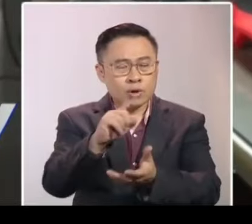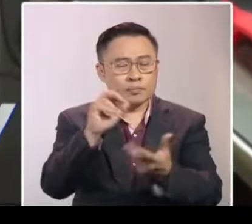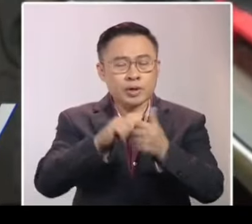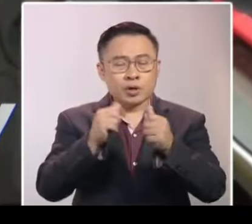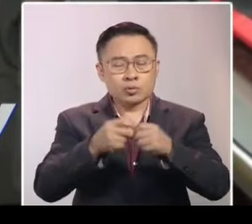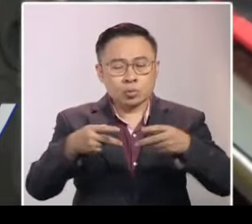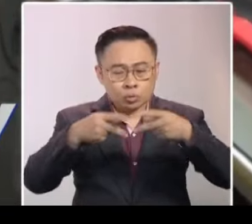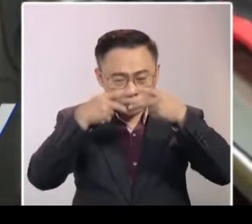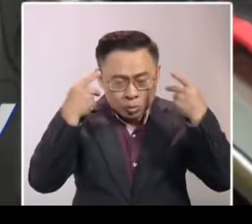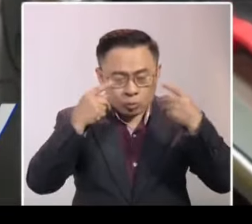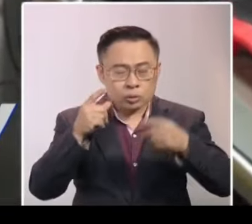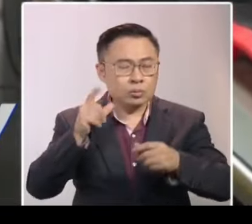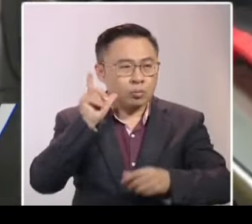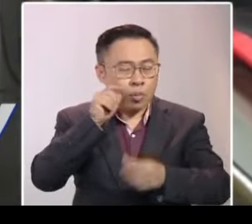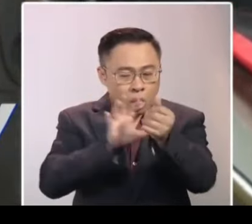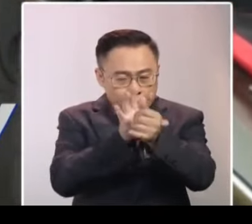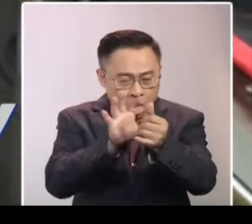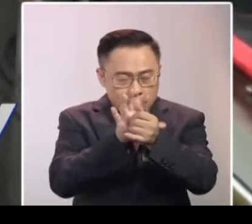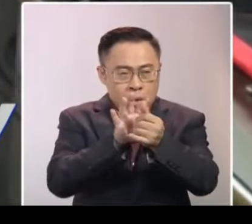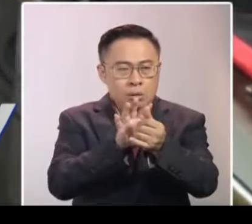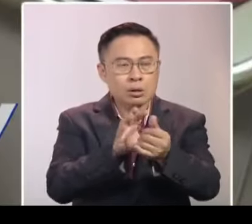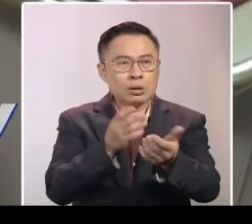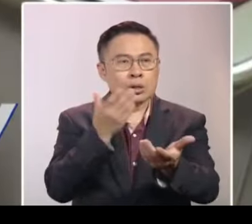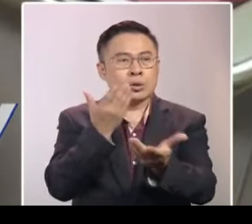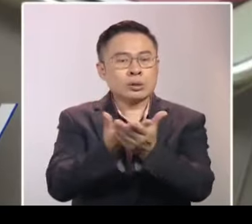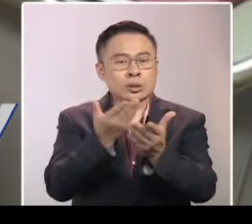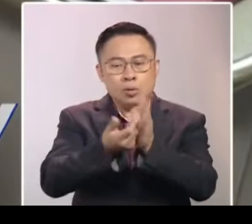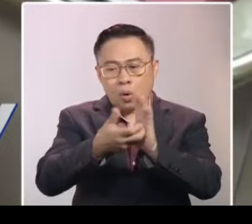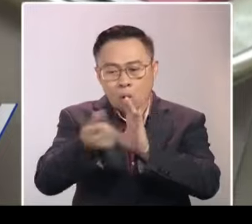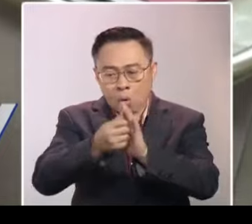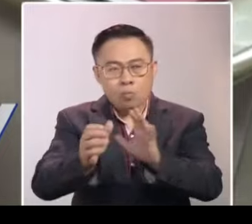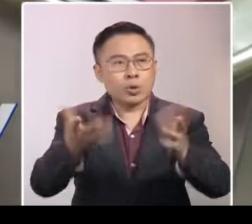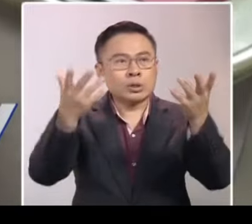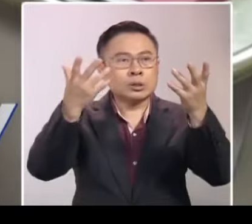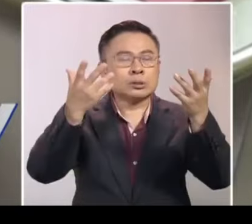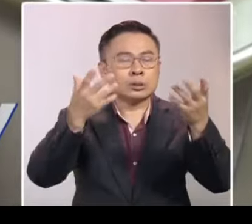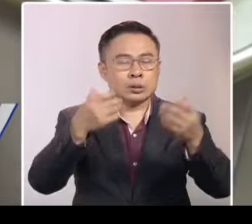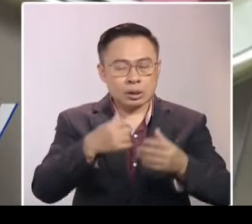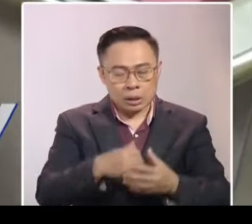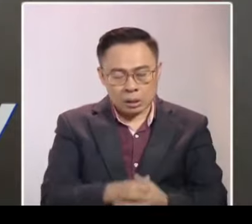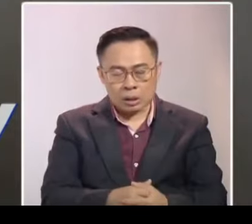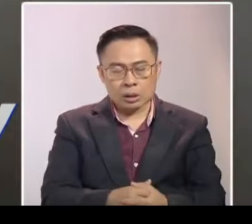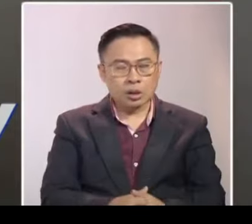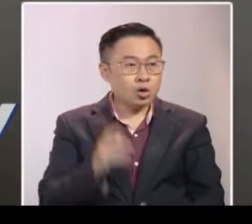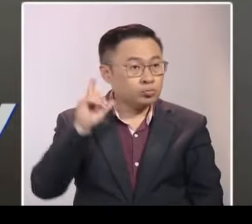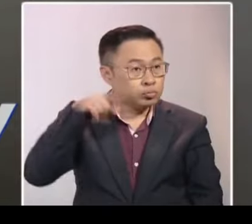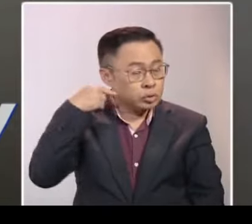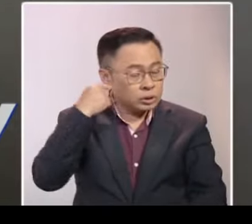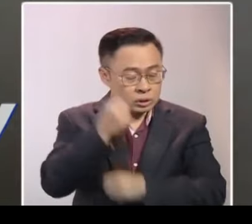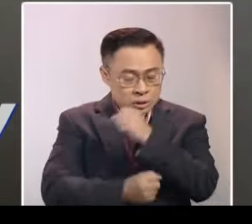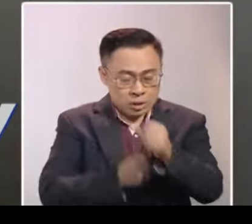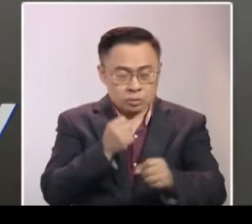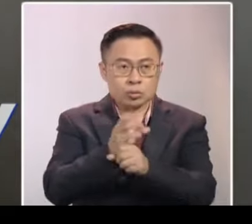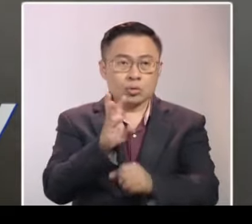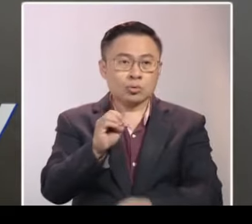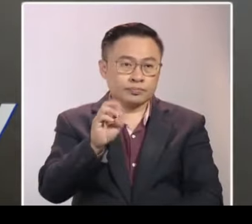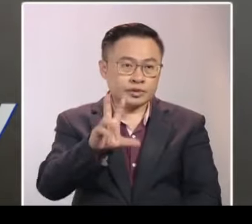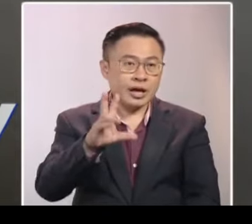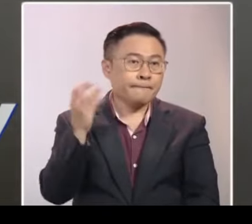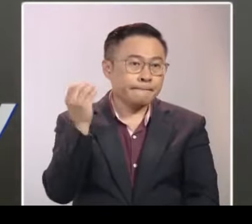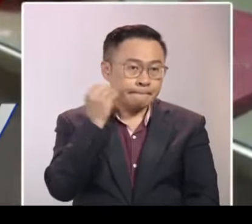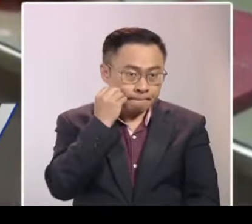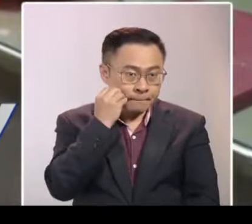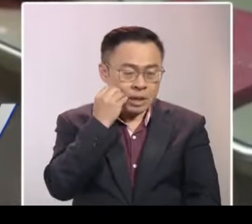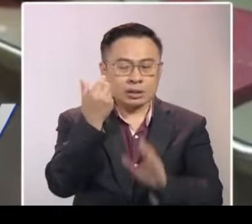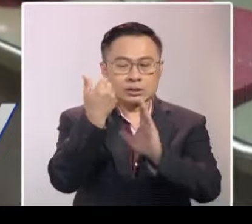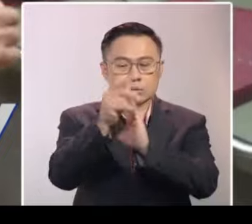จริงๆคุณพี่บัวทองวัย 63ปีชาวชุมแพจังหวัดขอนแก่นต้องมาแจ้งความที่โรงพัก